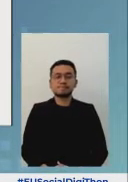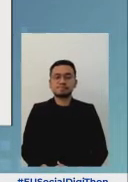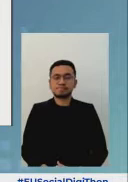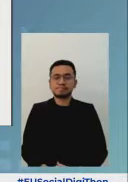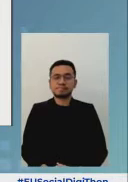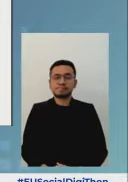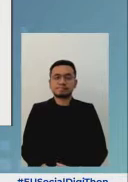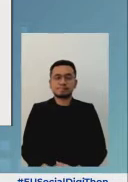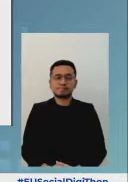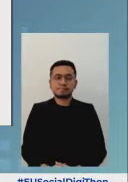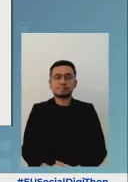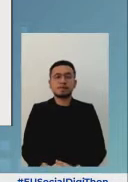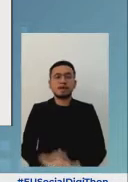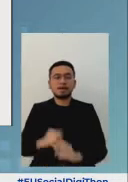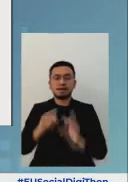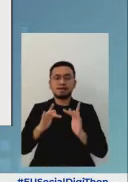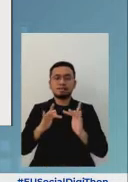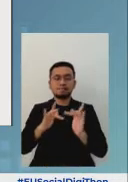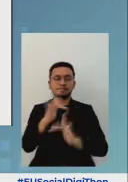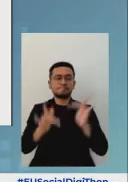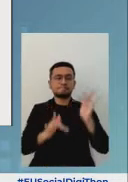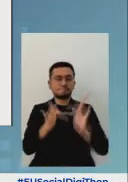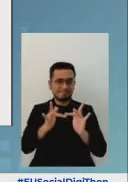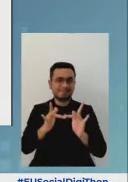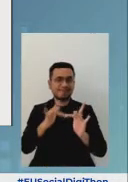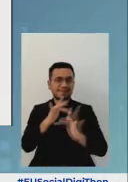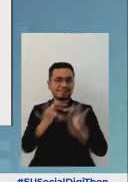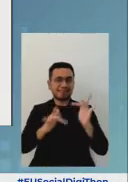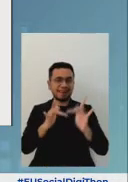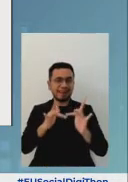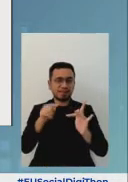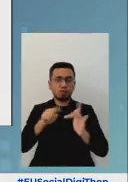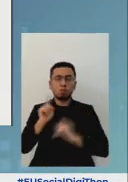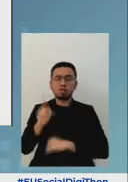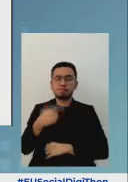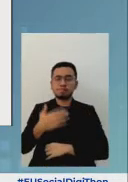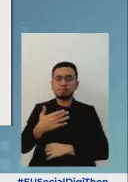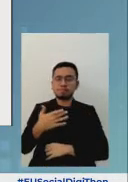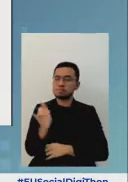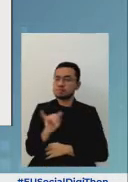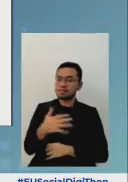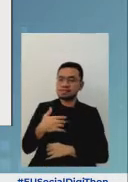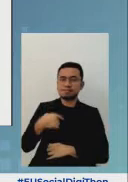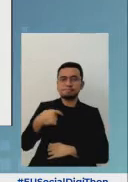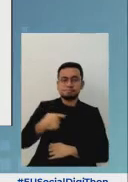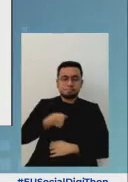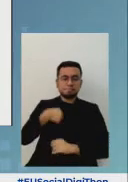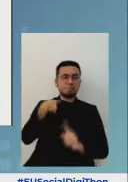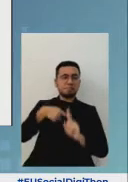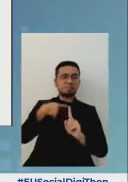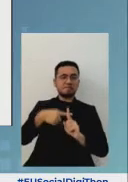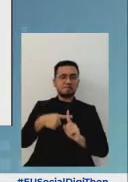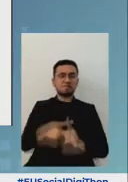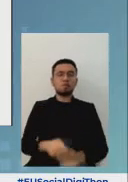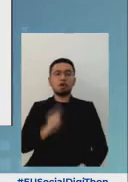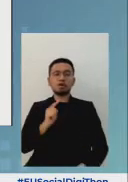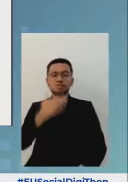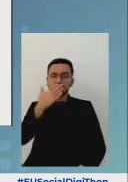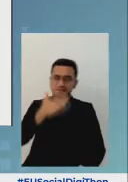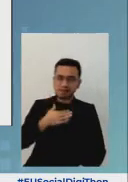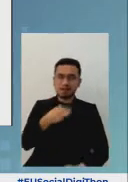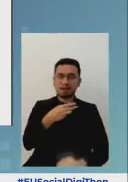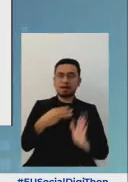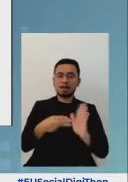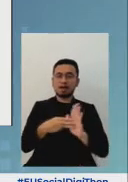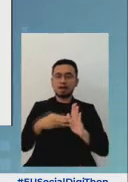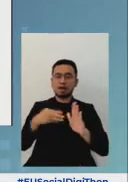menjadi netizen unggul nih, yang cara ciri-cirinya kita berempati, tidak melakukan cyberbullying, kita pede,